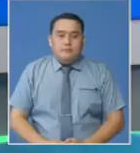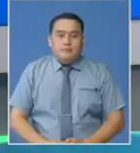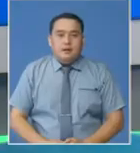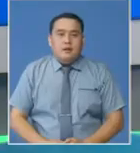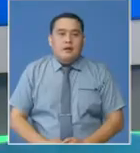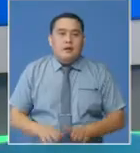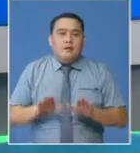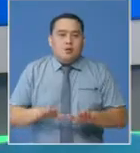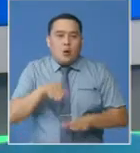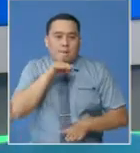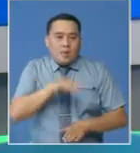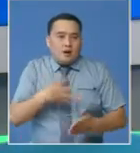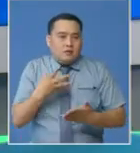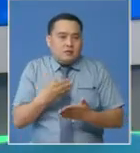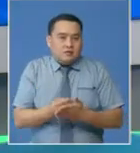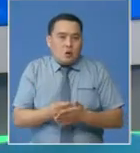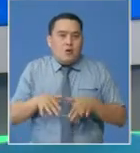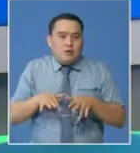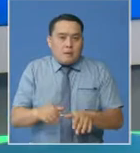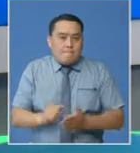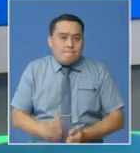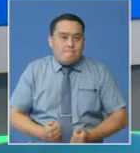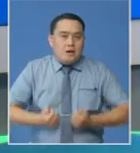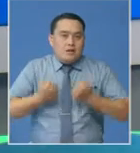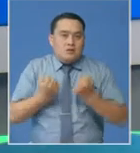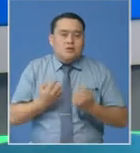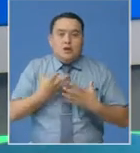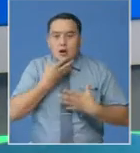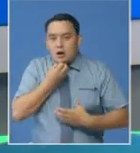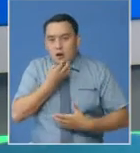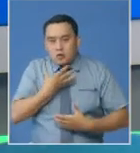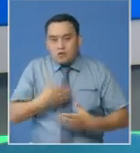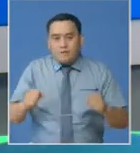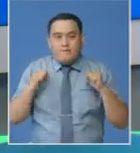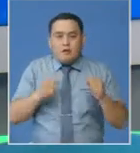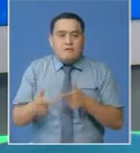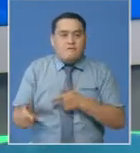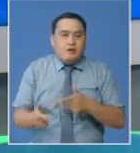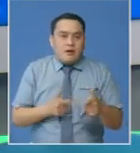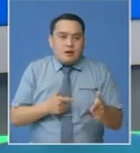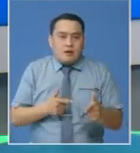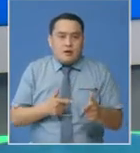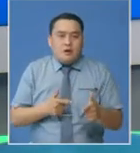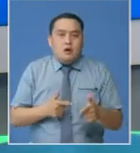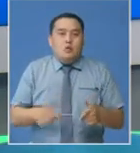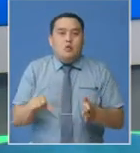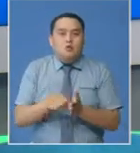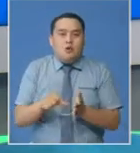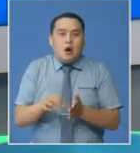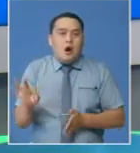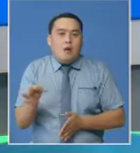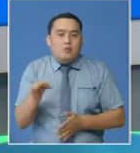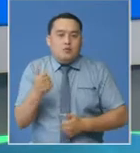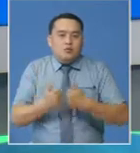Быть не только профессионалами своего дела, но и поддерживать здоровье и хорошую физическую форму – это кредо участников областного турнира